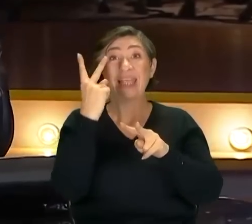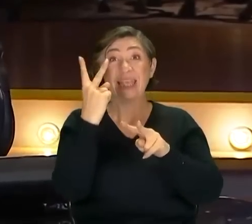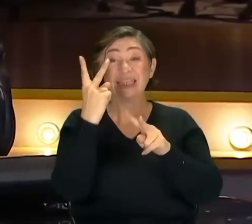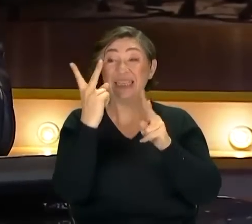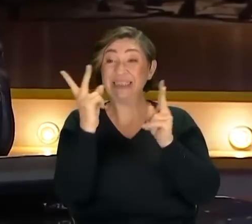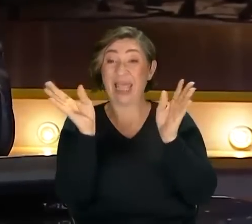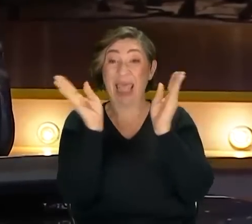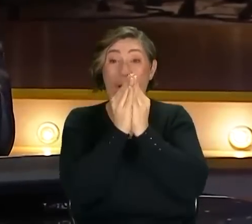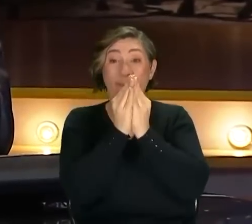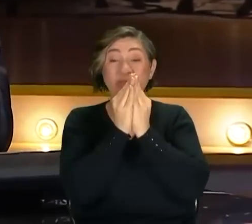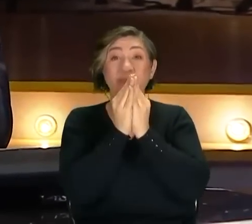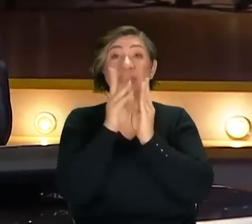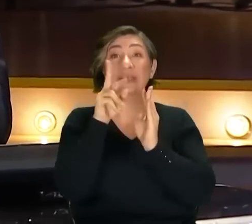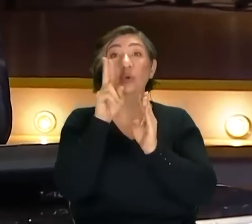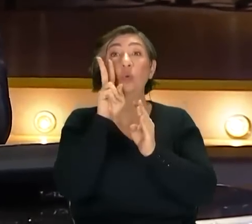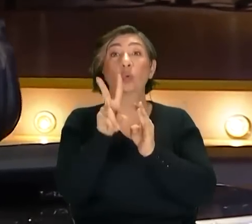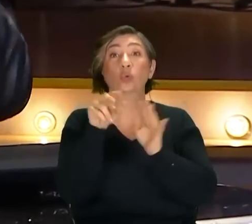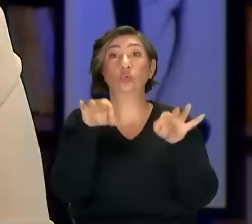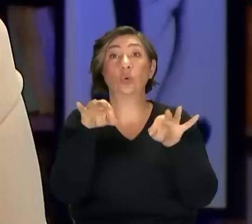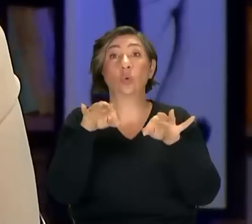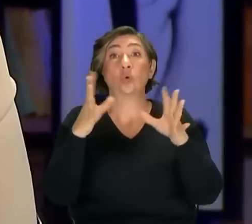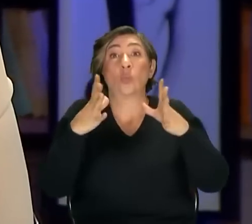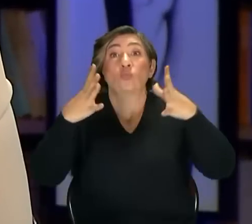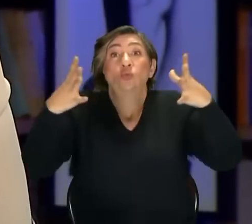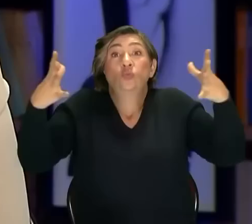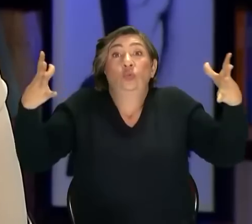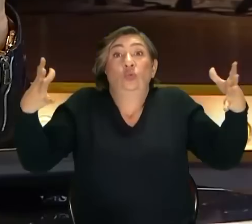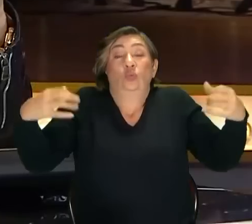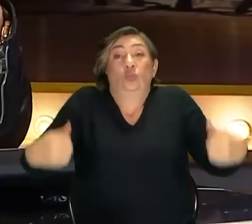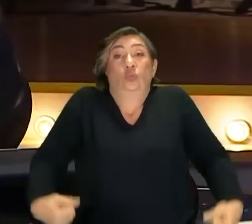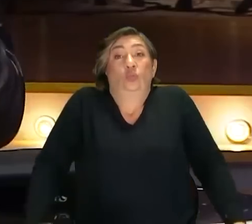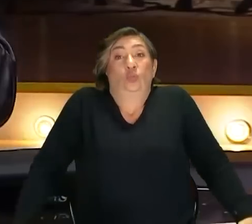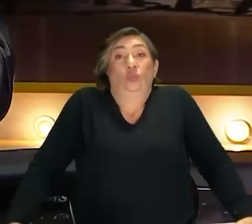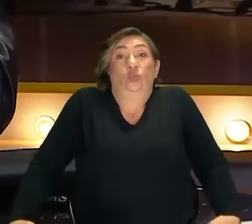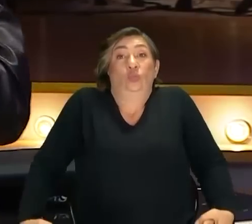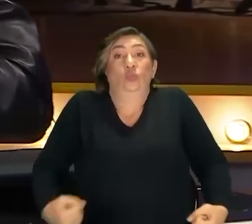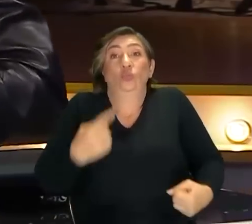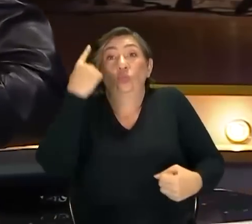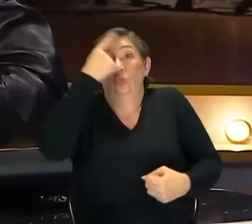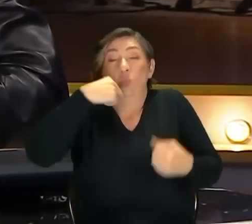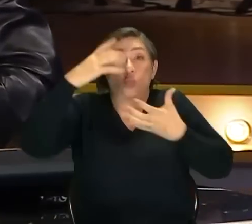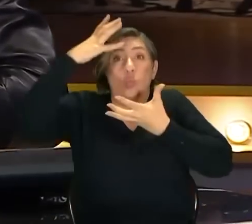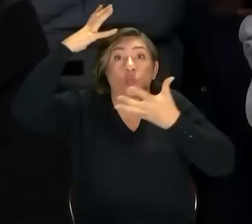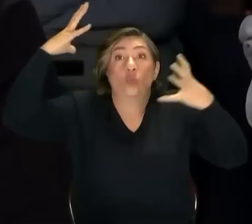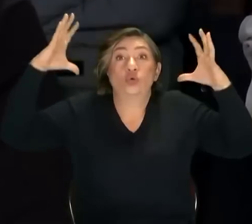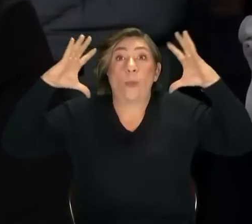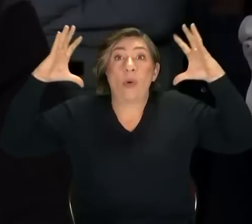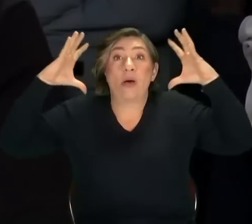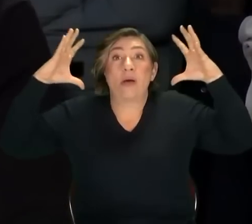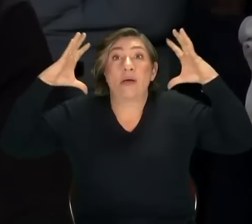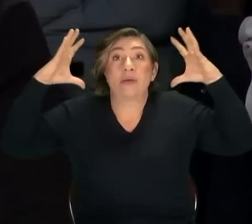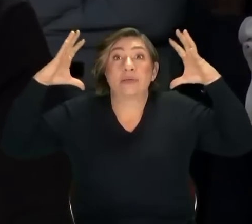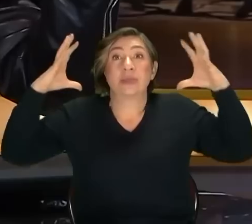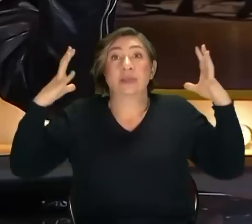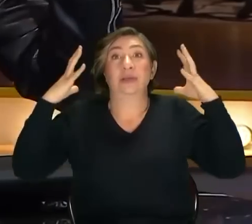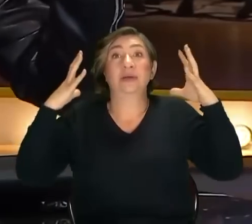iki taneymiş, ikisini birbirine yapıştırmışsın gibi görünüyor şu an. O kadar büyümüş. Değil mi? Surat böyle olmuş. Kafa